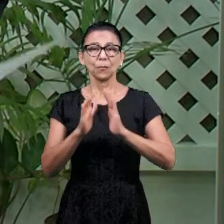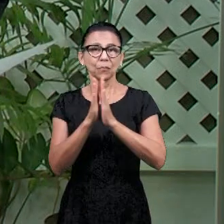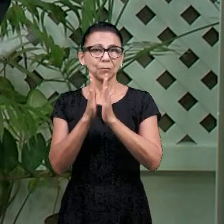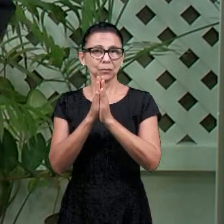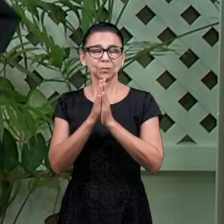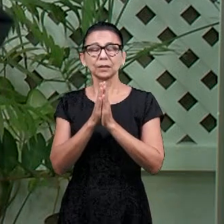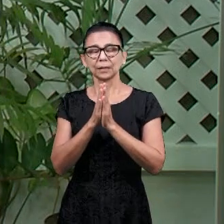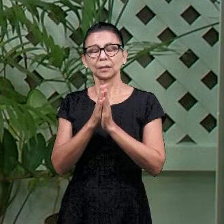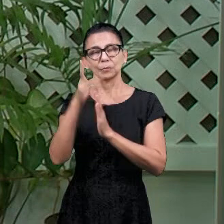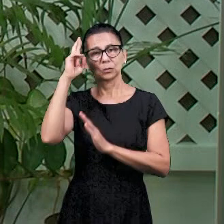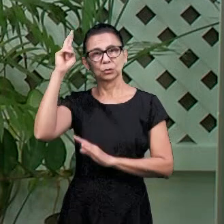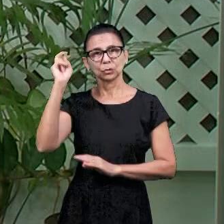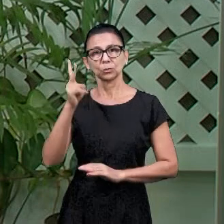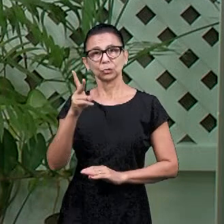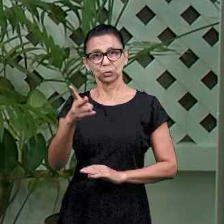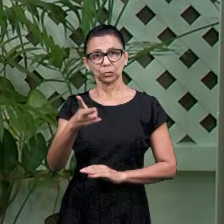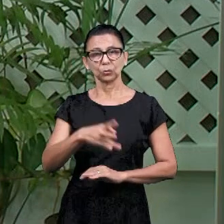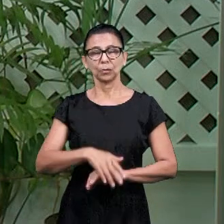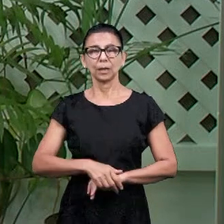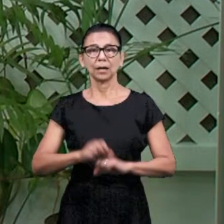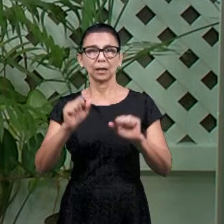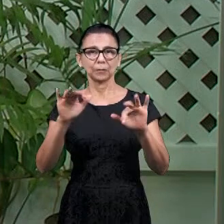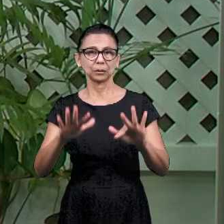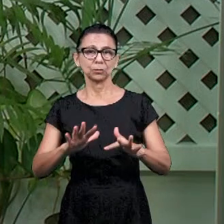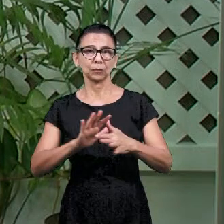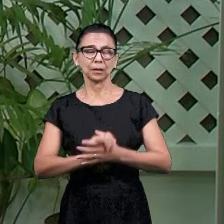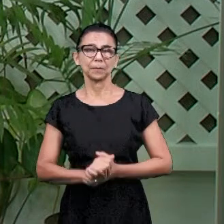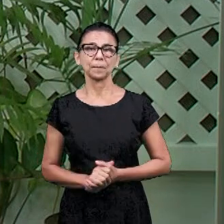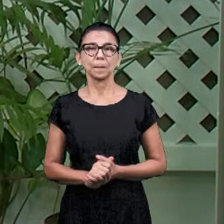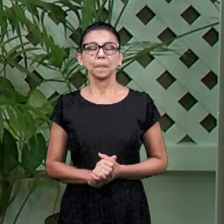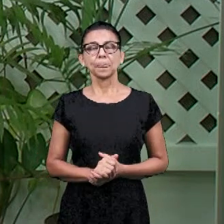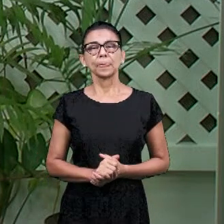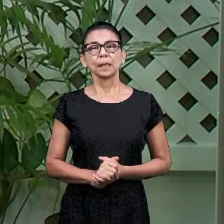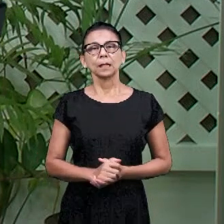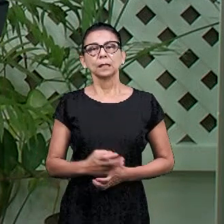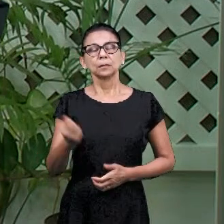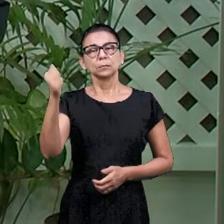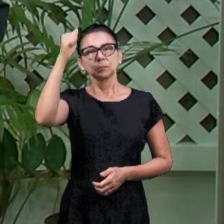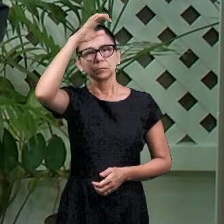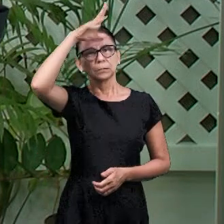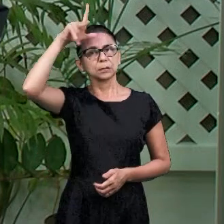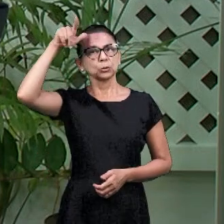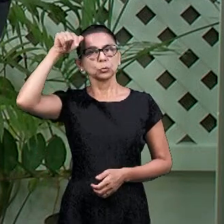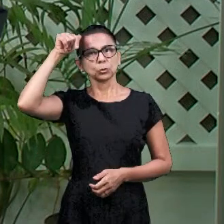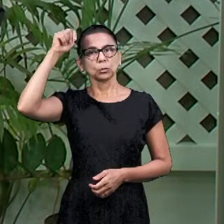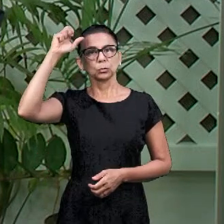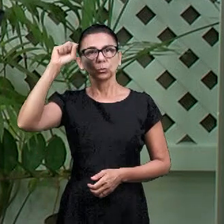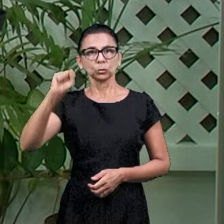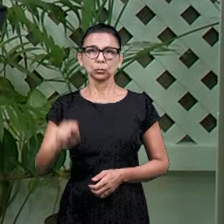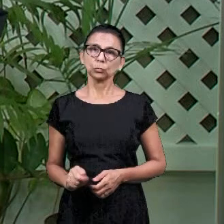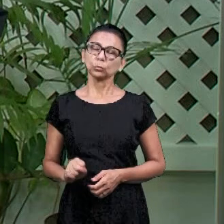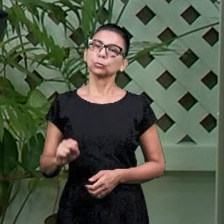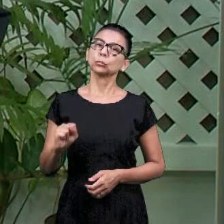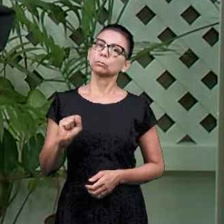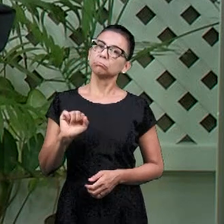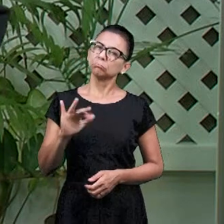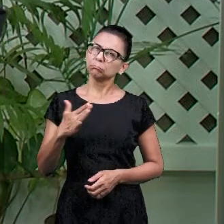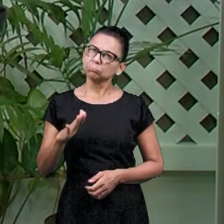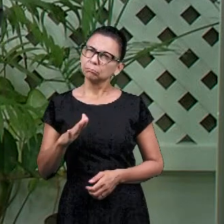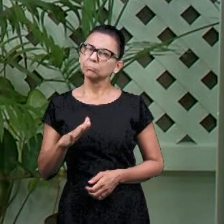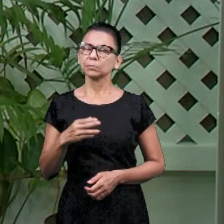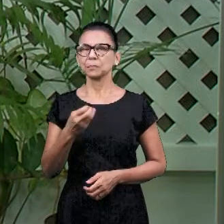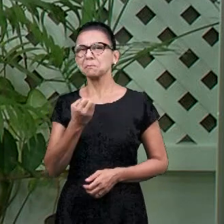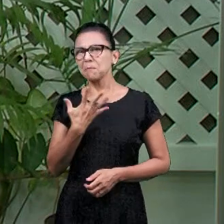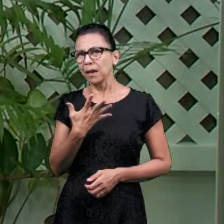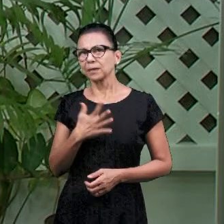va prier afin que le Seigneur puisse lever des personnes là-bas. Nous avons ici l'état de Mato Grosso.